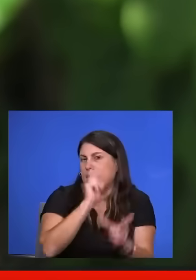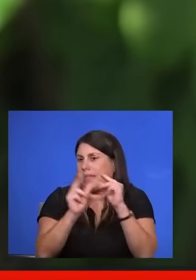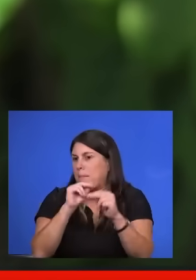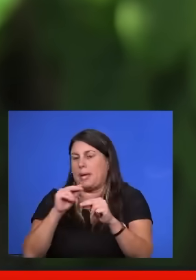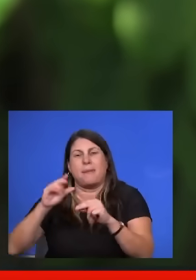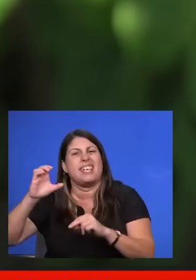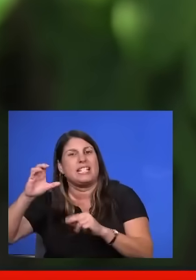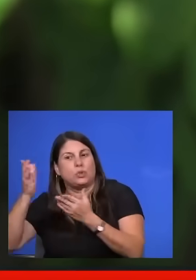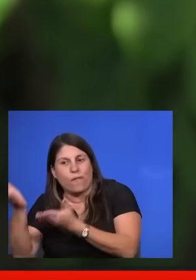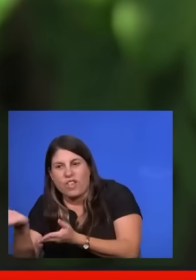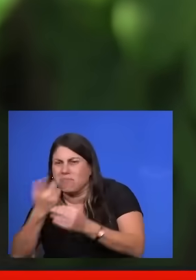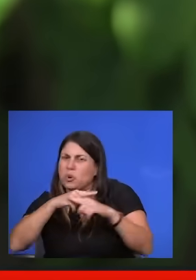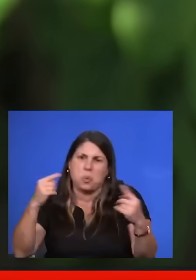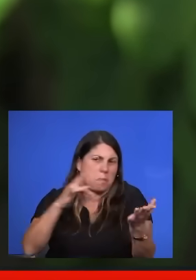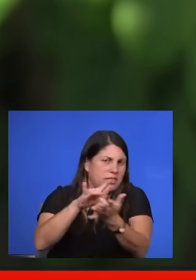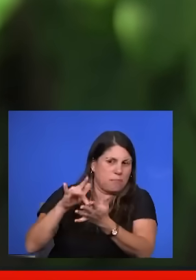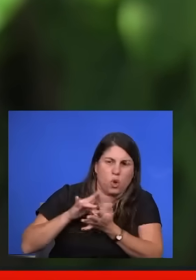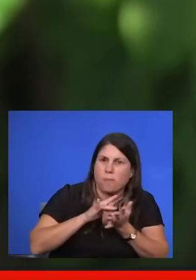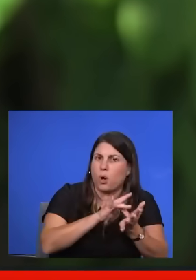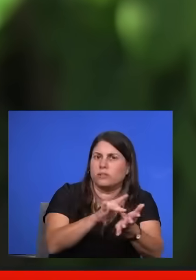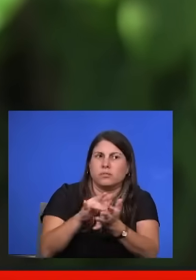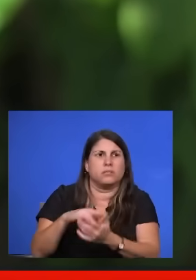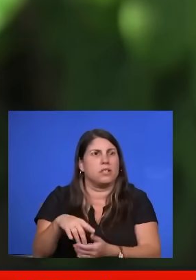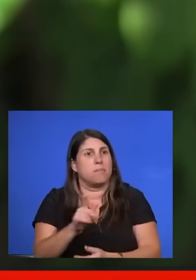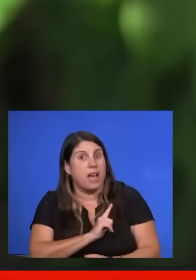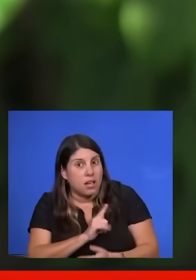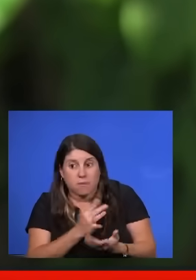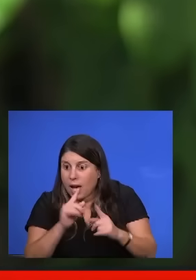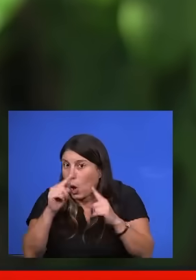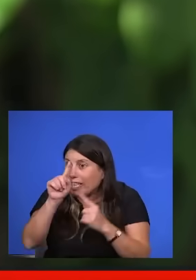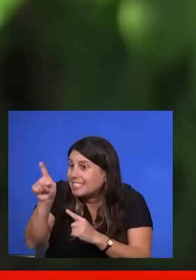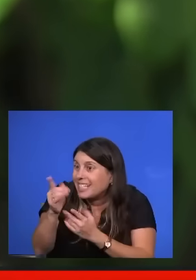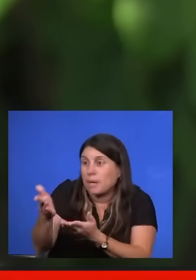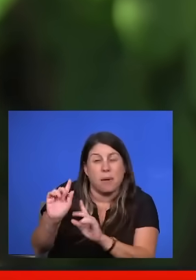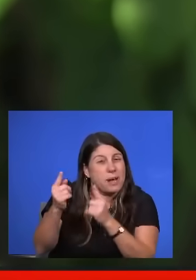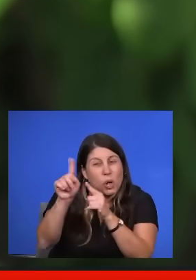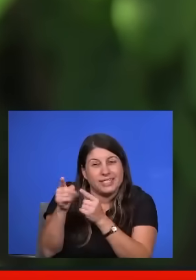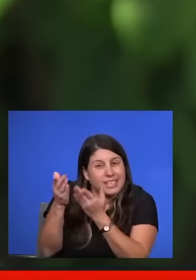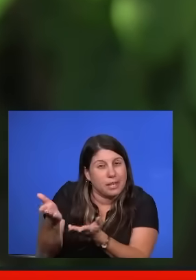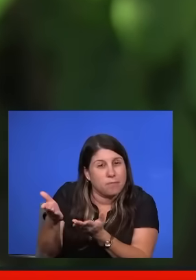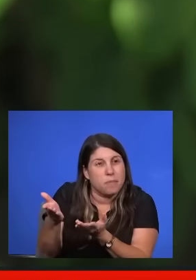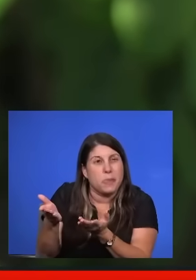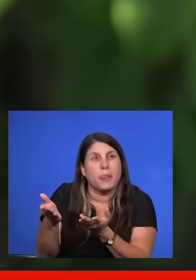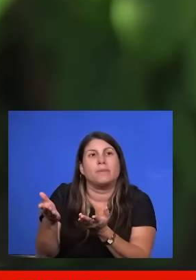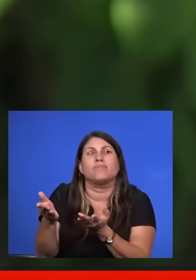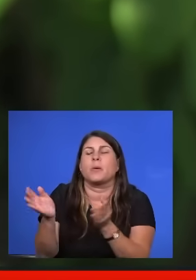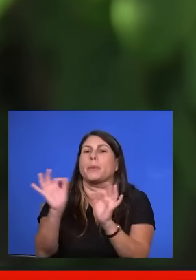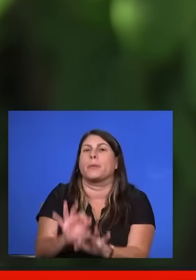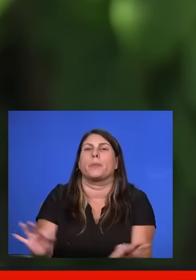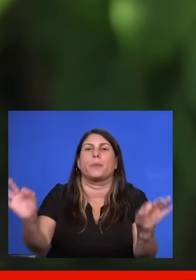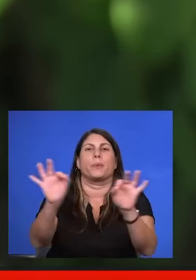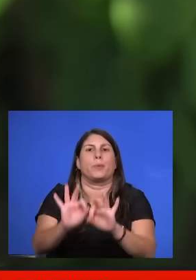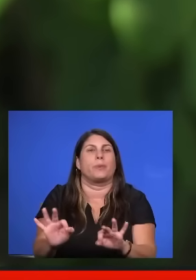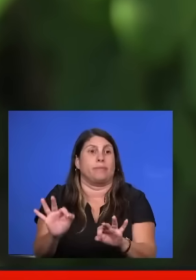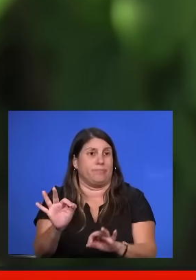מיני מקומות, מחכים, מה קורה בזיקים. שום דבר לא עולה, מרימים טלפון